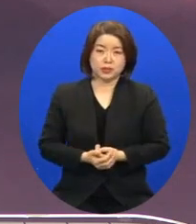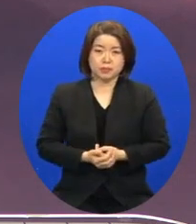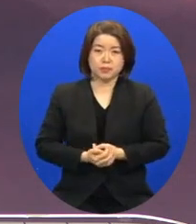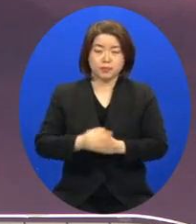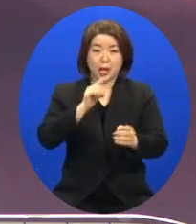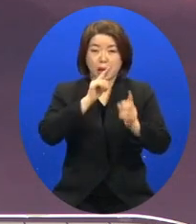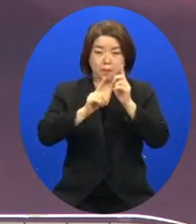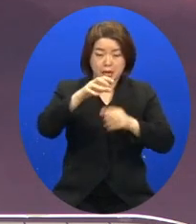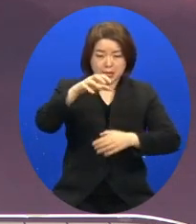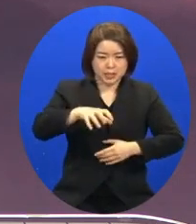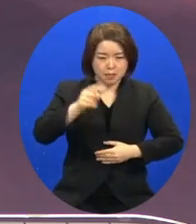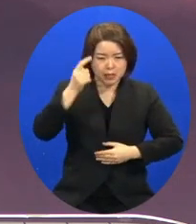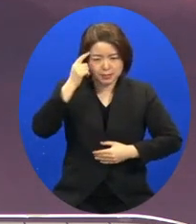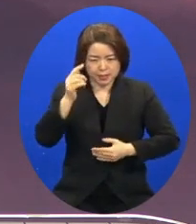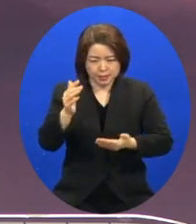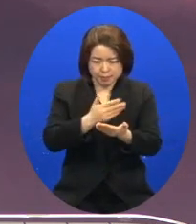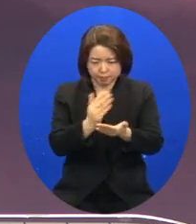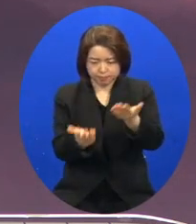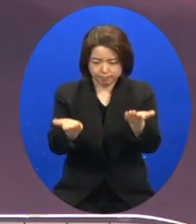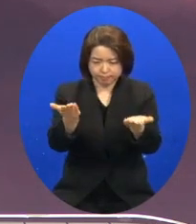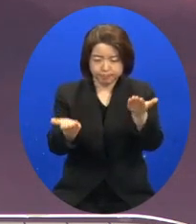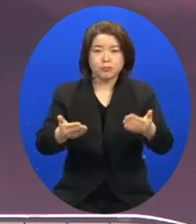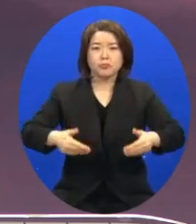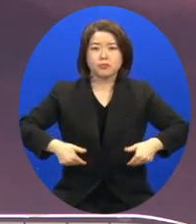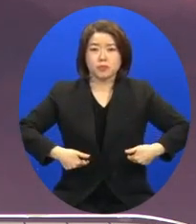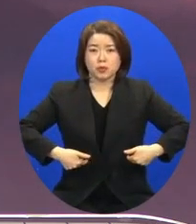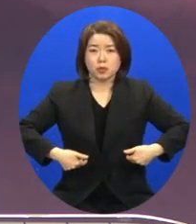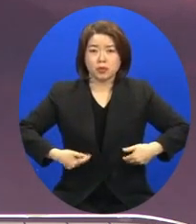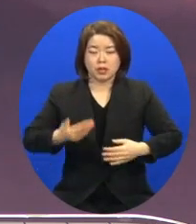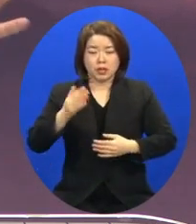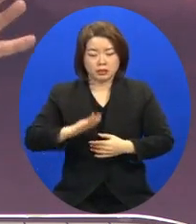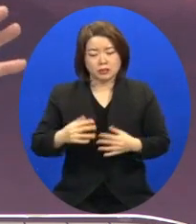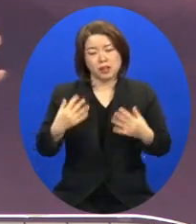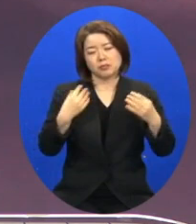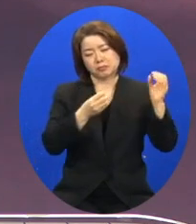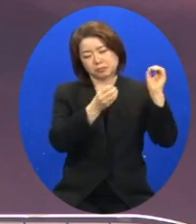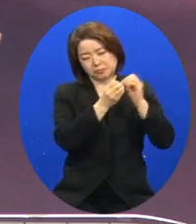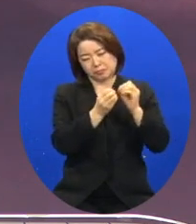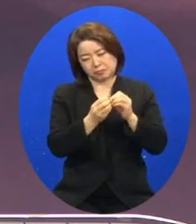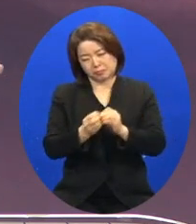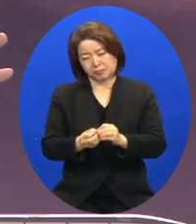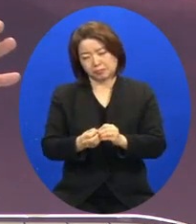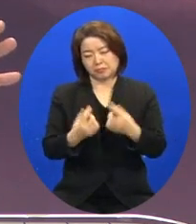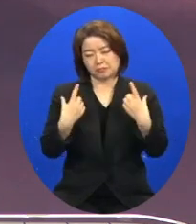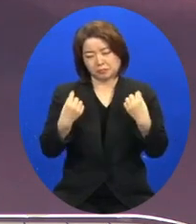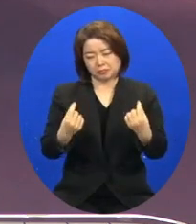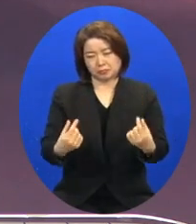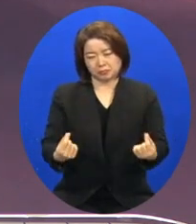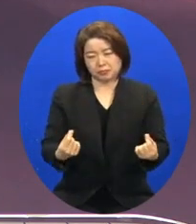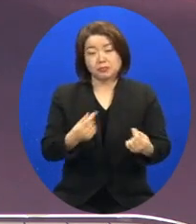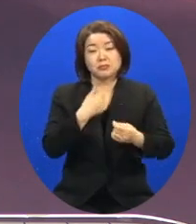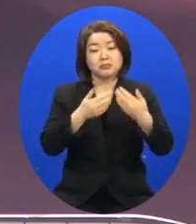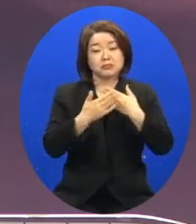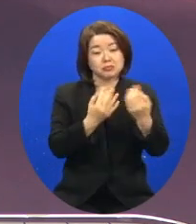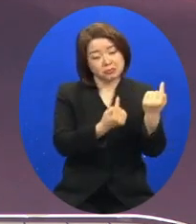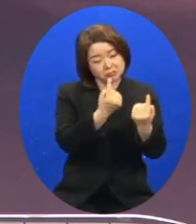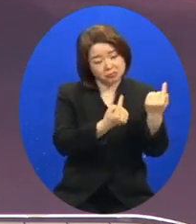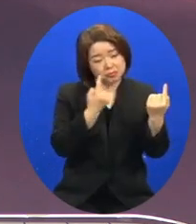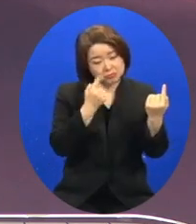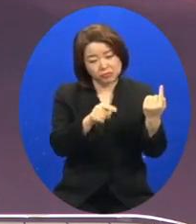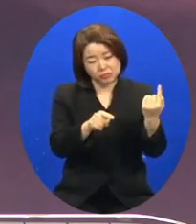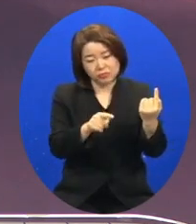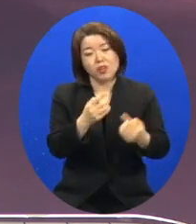말씀 앞에서 분별이 되어야 되는데 그냥 관례대로 지나는 우리의 경험에 비추어서 뭐 그럴 수도